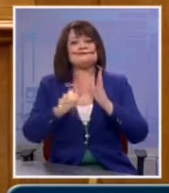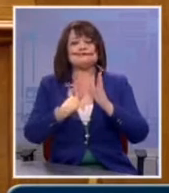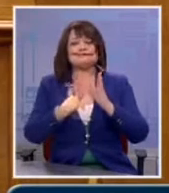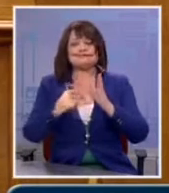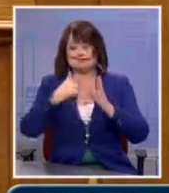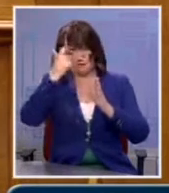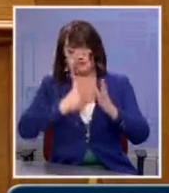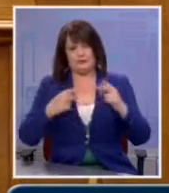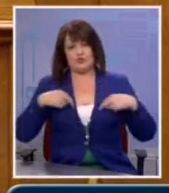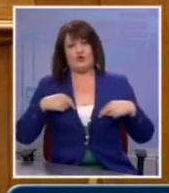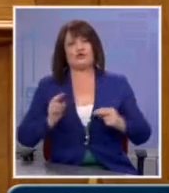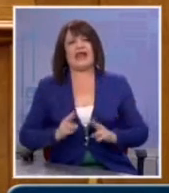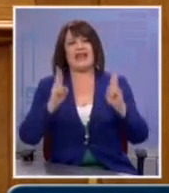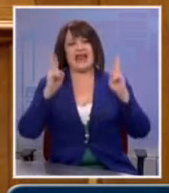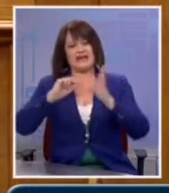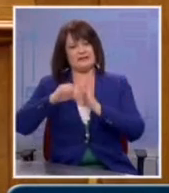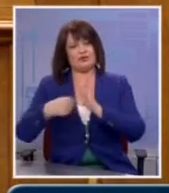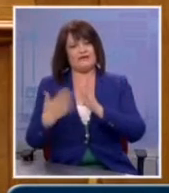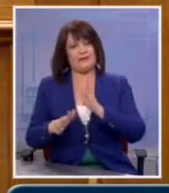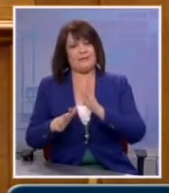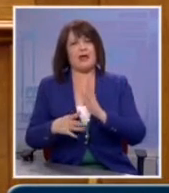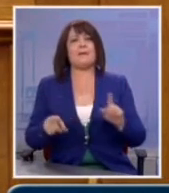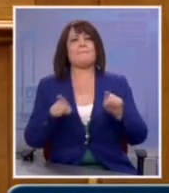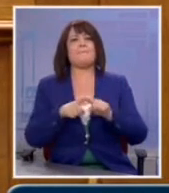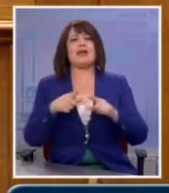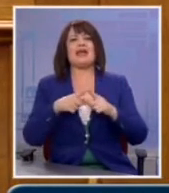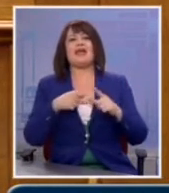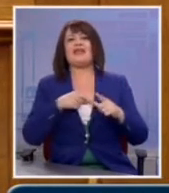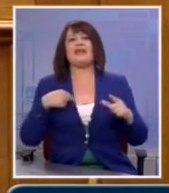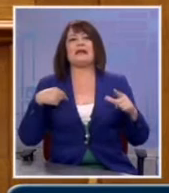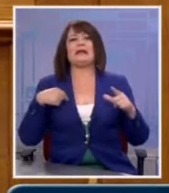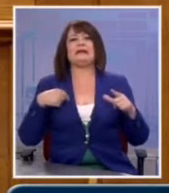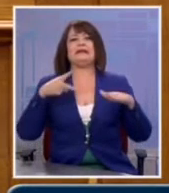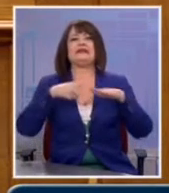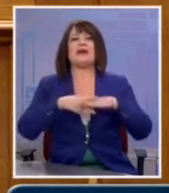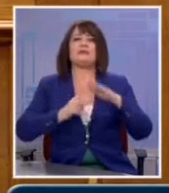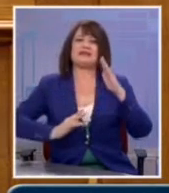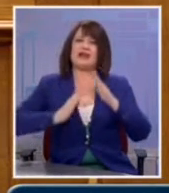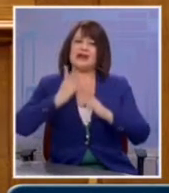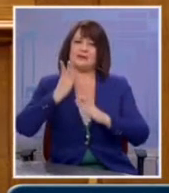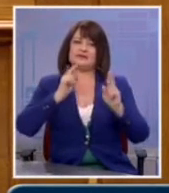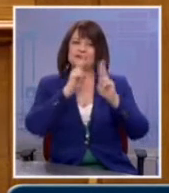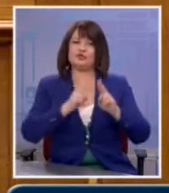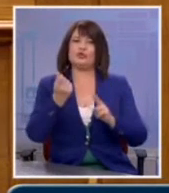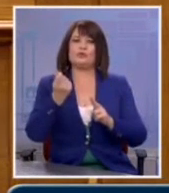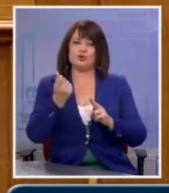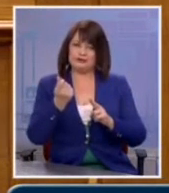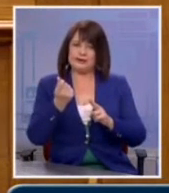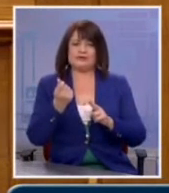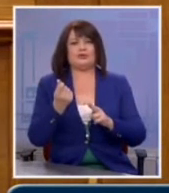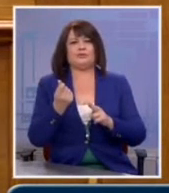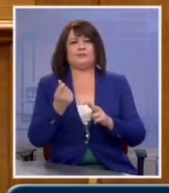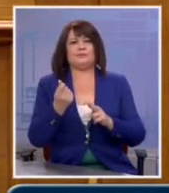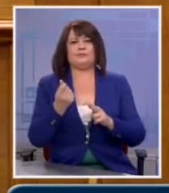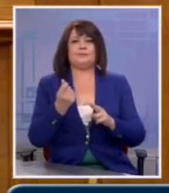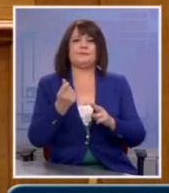υπέγραψα ως Υπουργός Ενέργειας μαζί με το Διοικητή της Τράπεζας Ανάπτυξης και Διεθνών Οικονομικών Σχέσεων